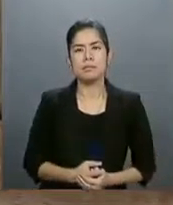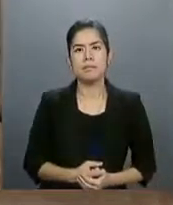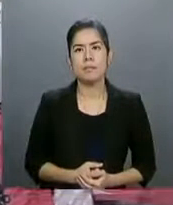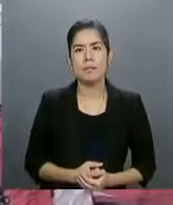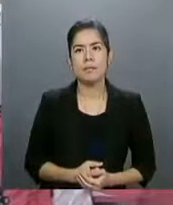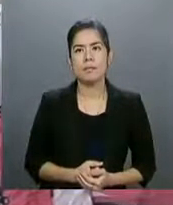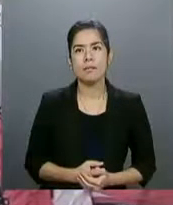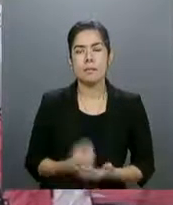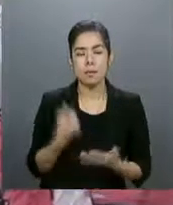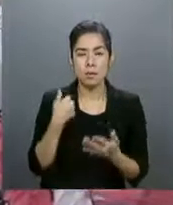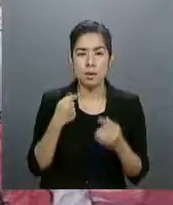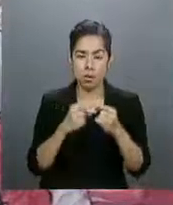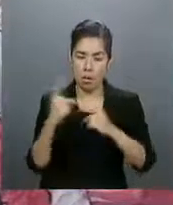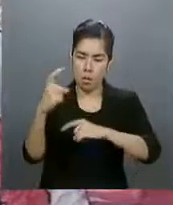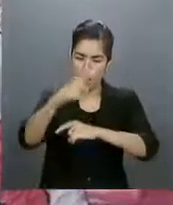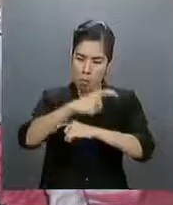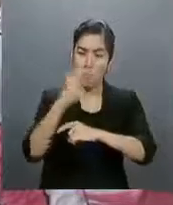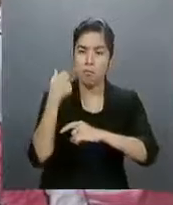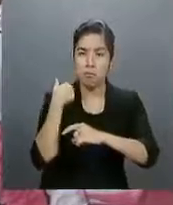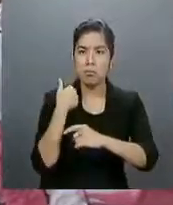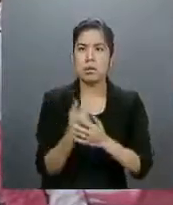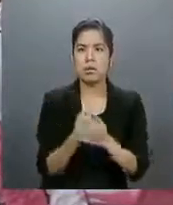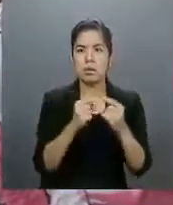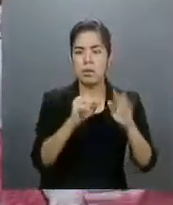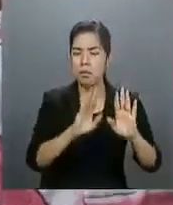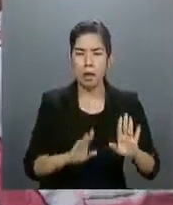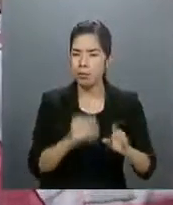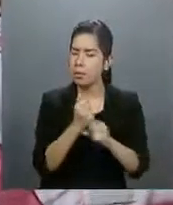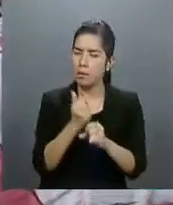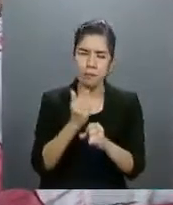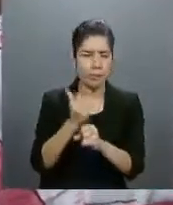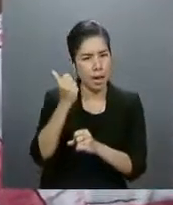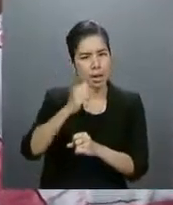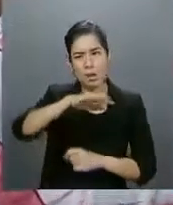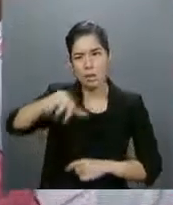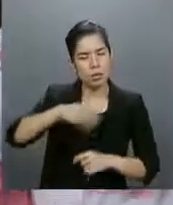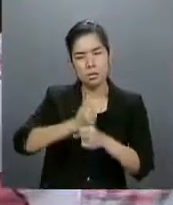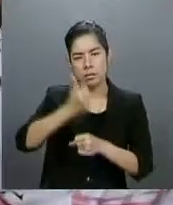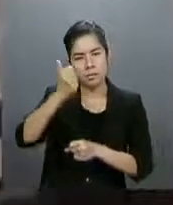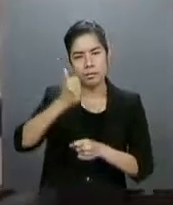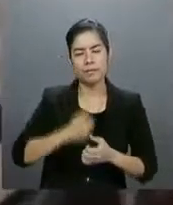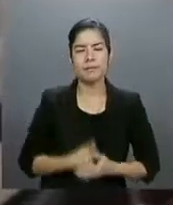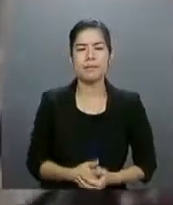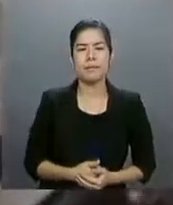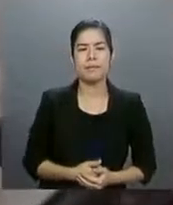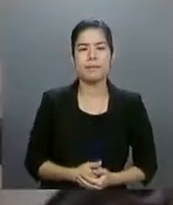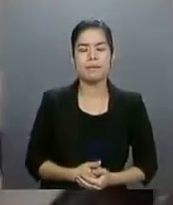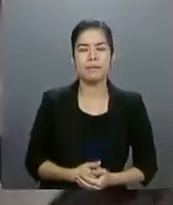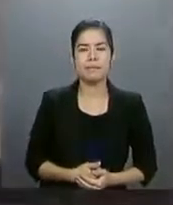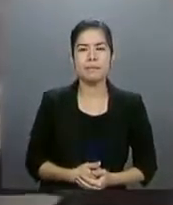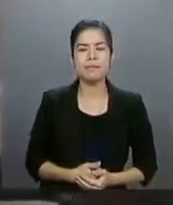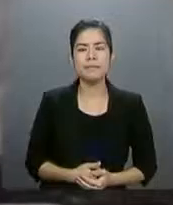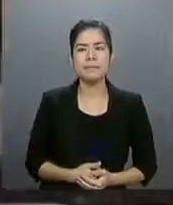ำแต่นี้ปลาเล็กปลาเลยพวกนี้ให้ทำได้ที่ท